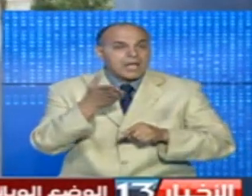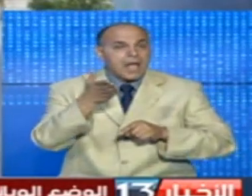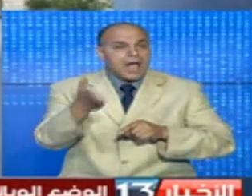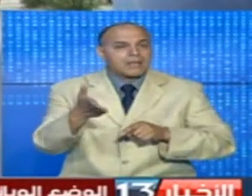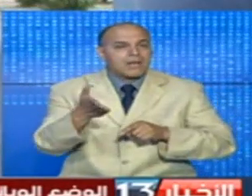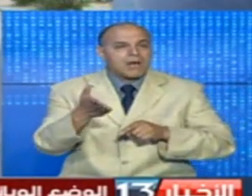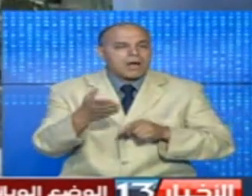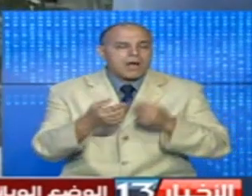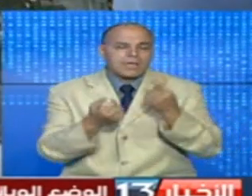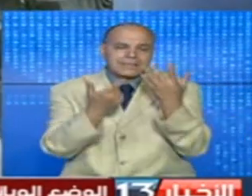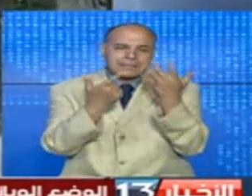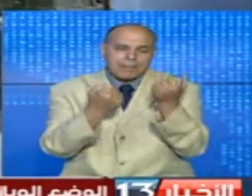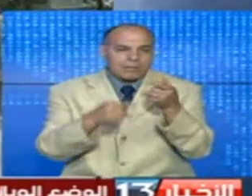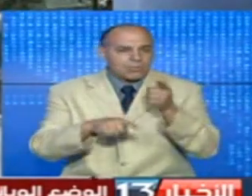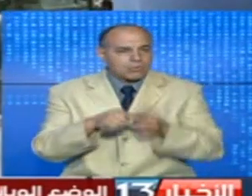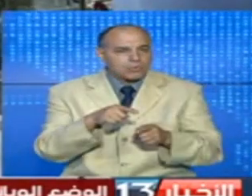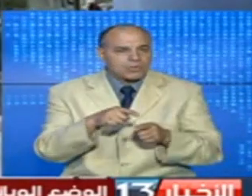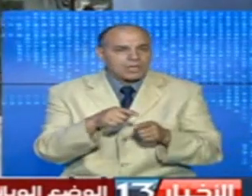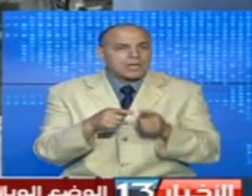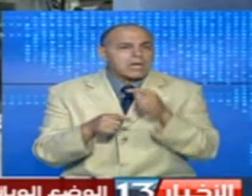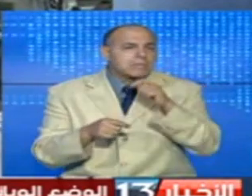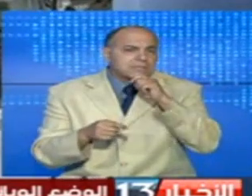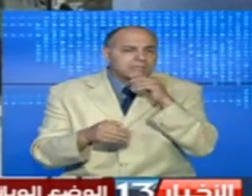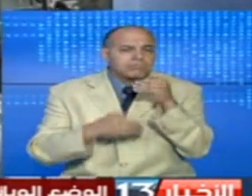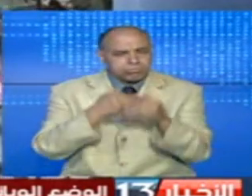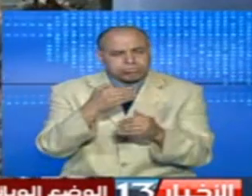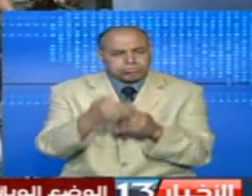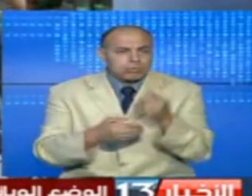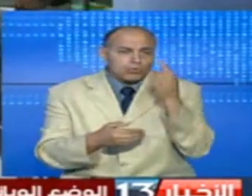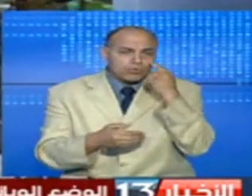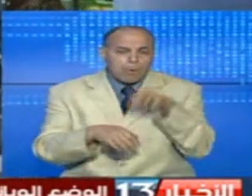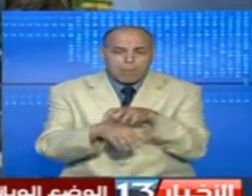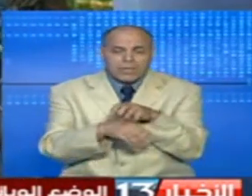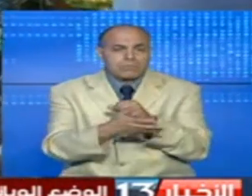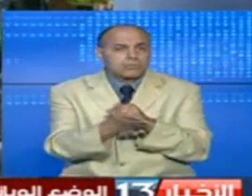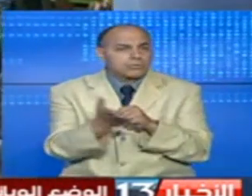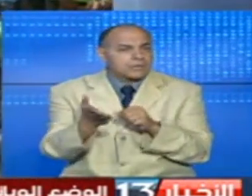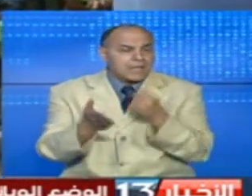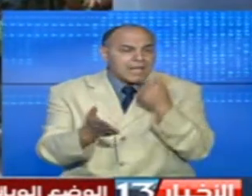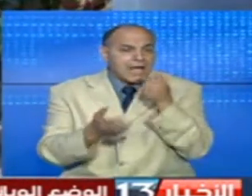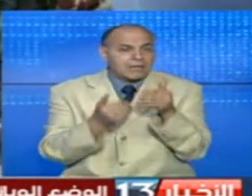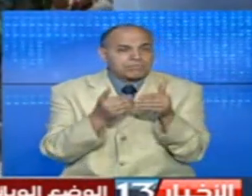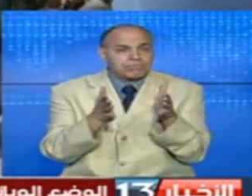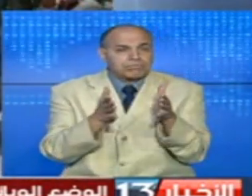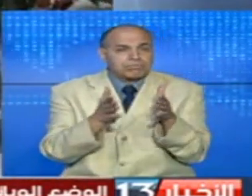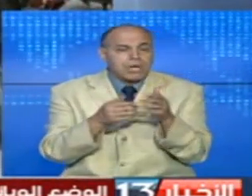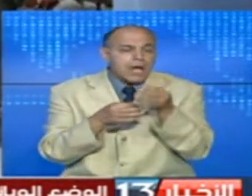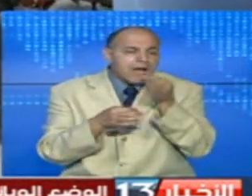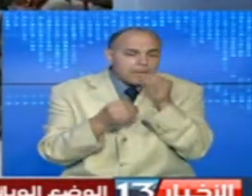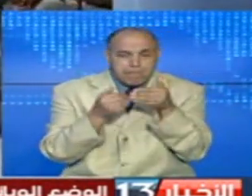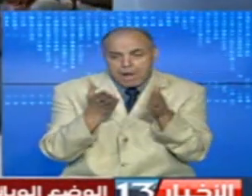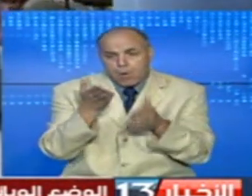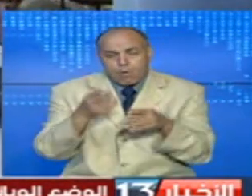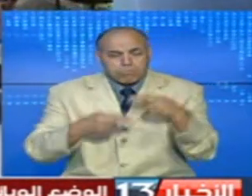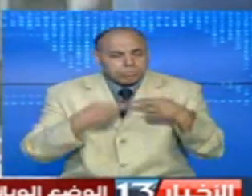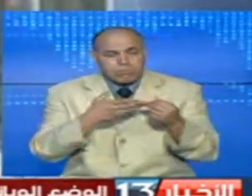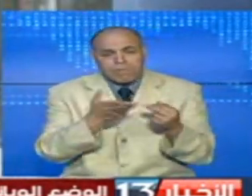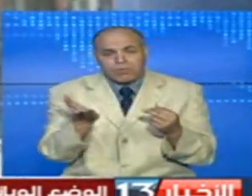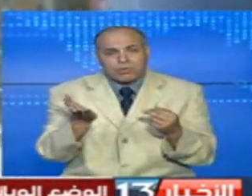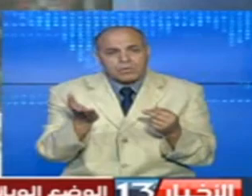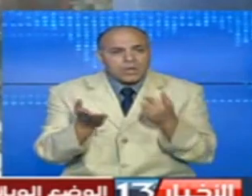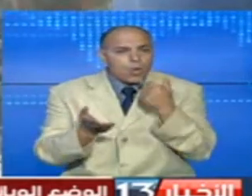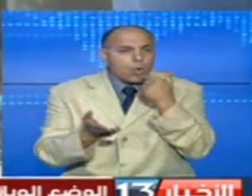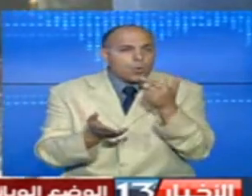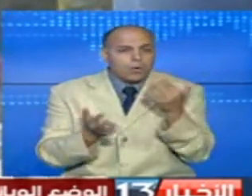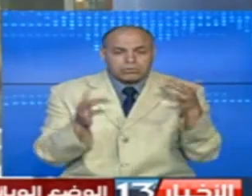لمده اسبوع الا ان الحركيه بدات طبيعيه بالمعتمديه حيث فتحت المقاهي والمطاعم ابوابها امام